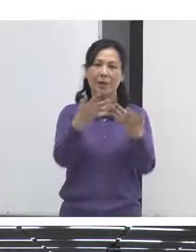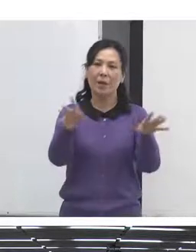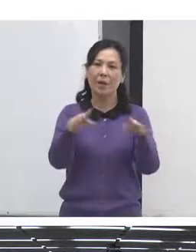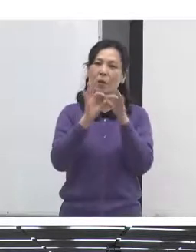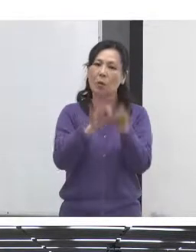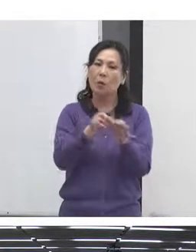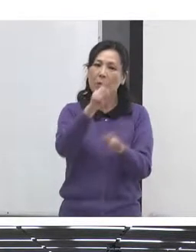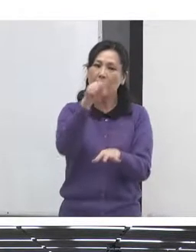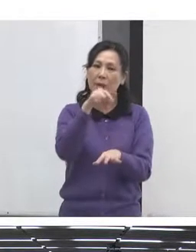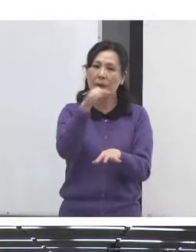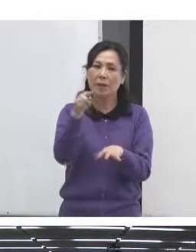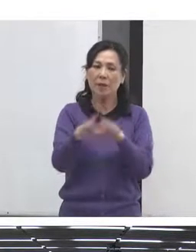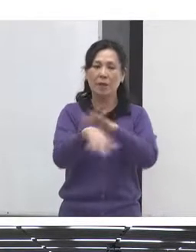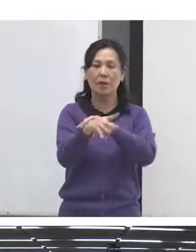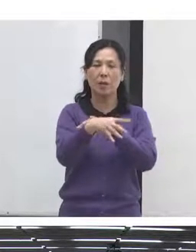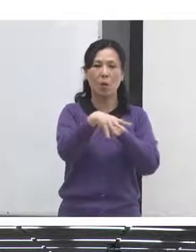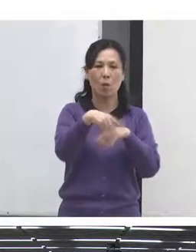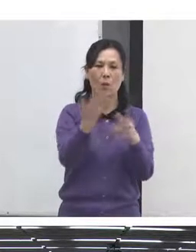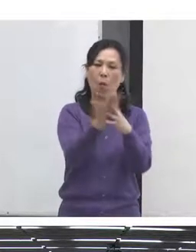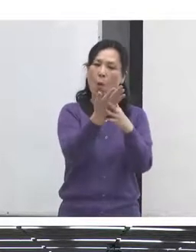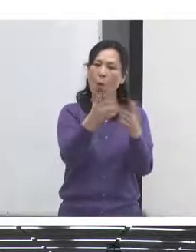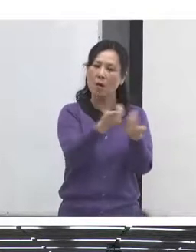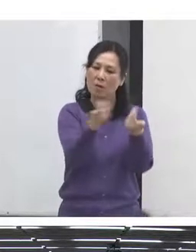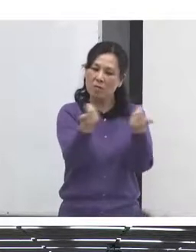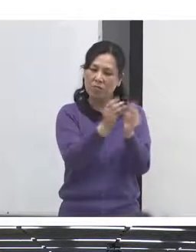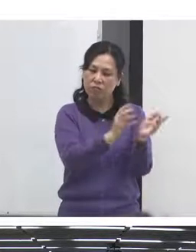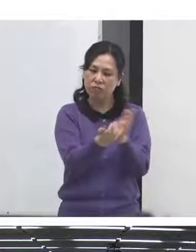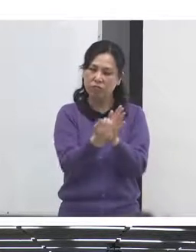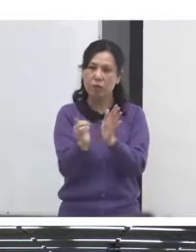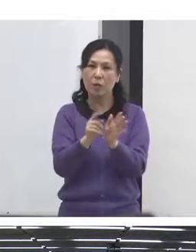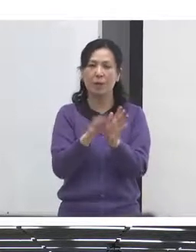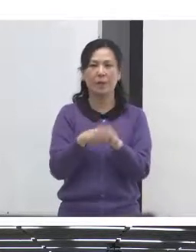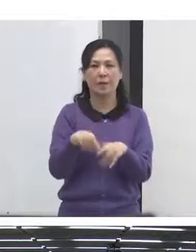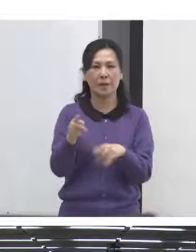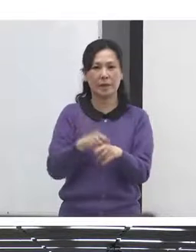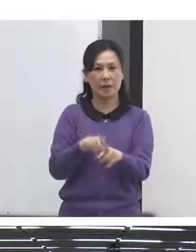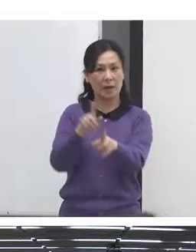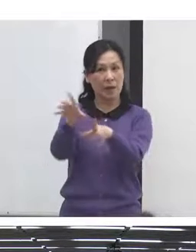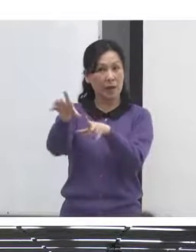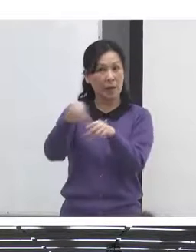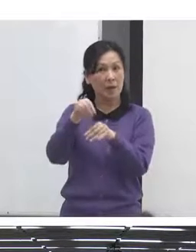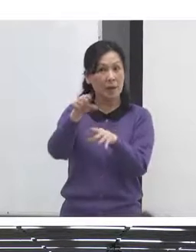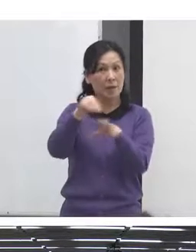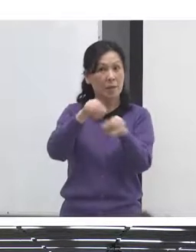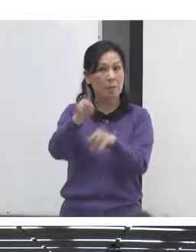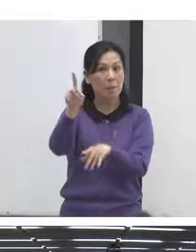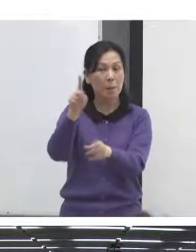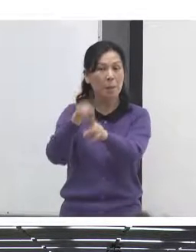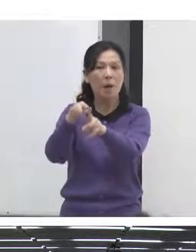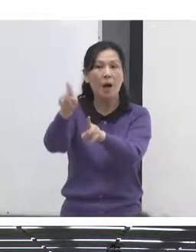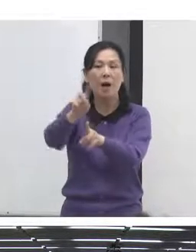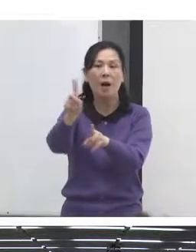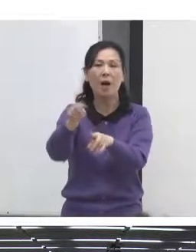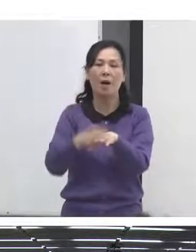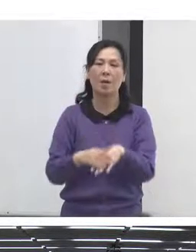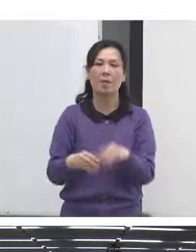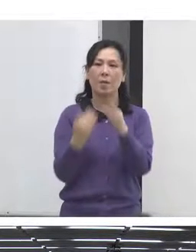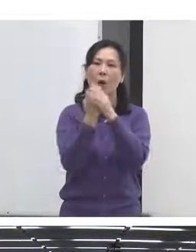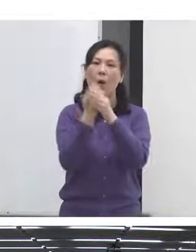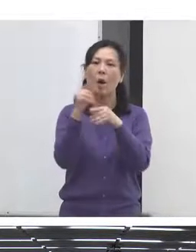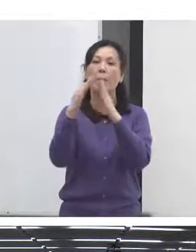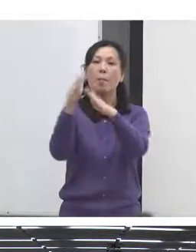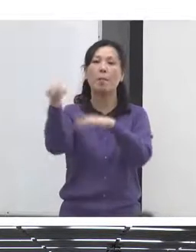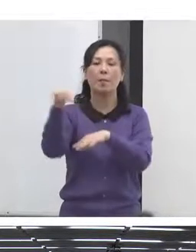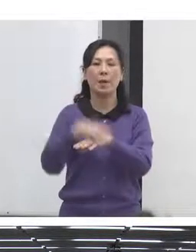析相关性的分析，所以主要是以汉堡的资料为主。好，那这是我的 email 信箱，如果大家有问题的